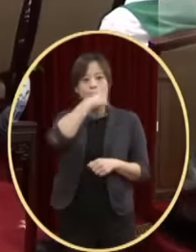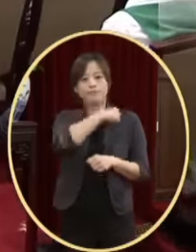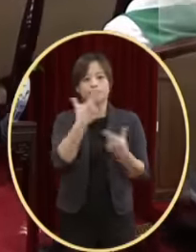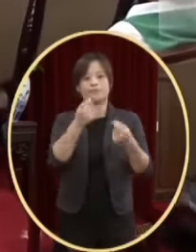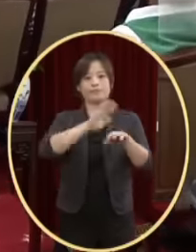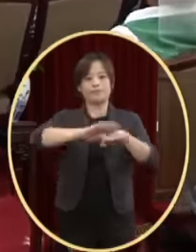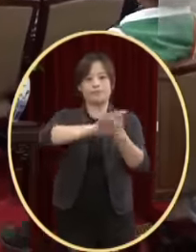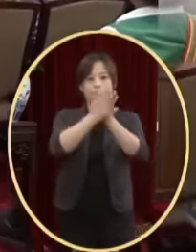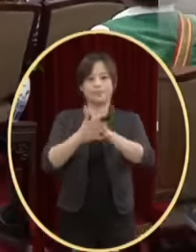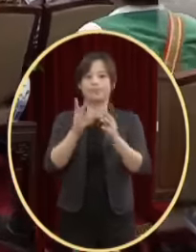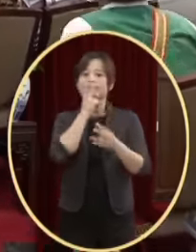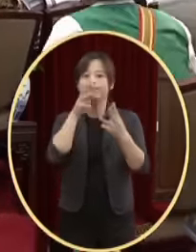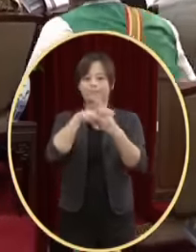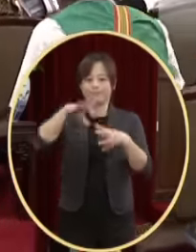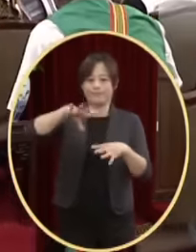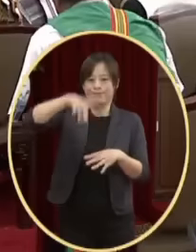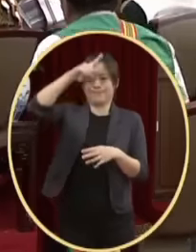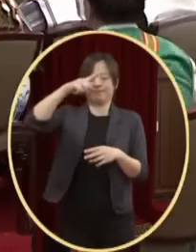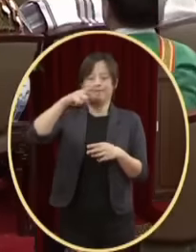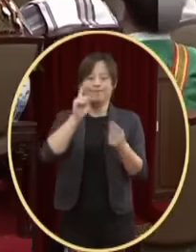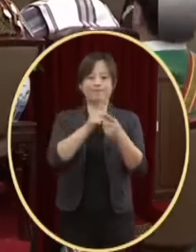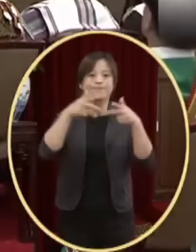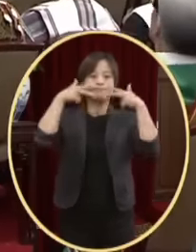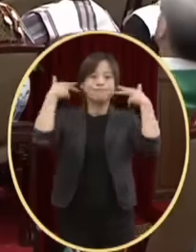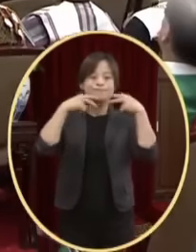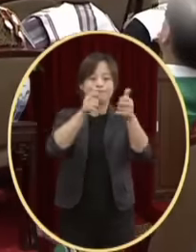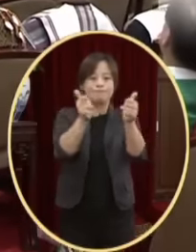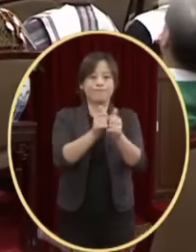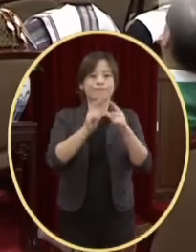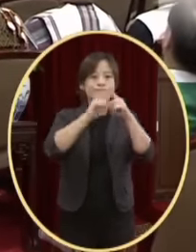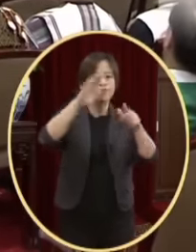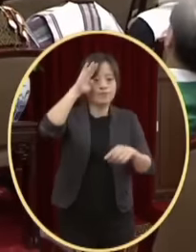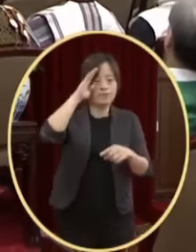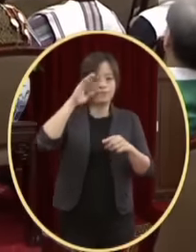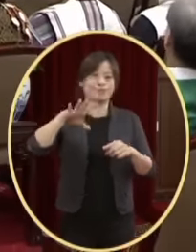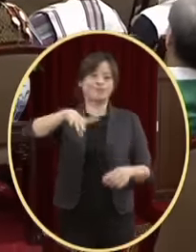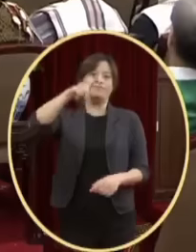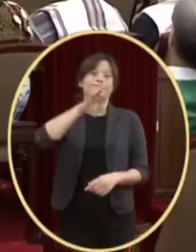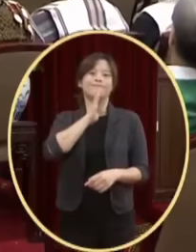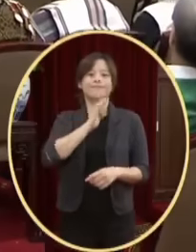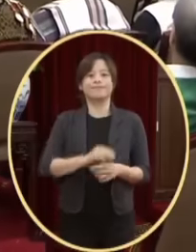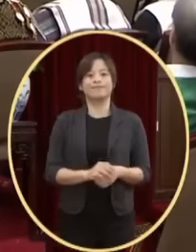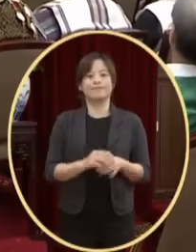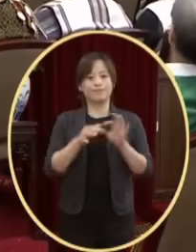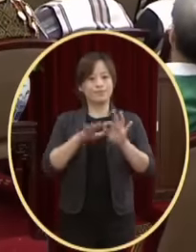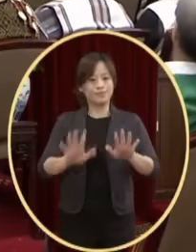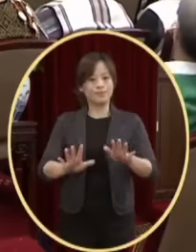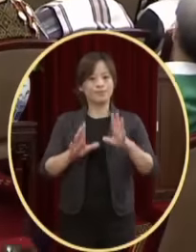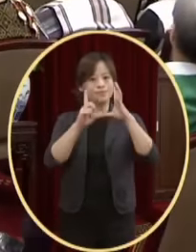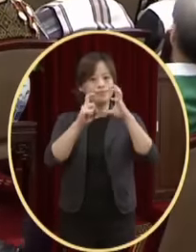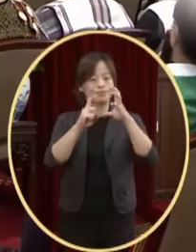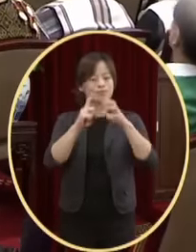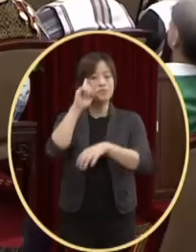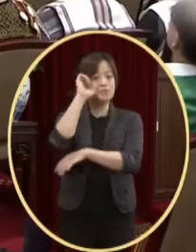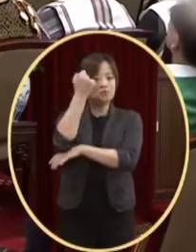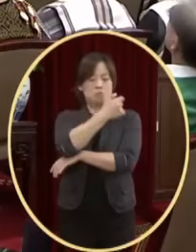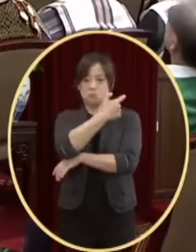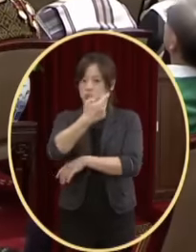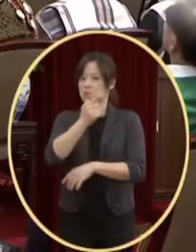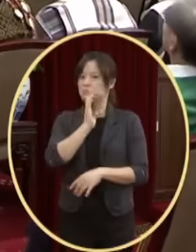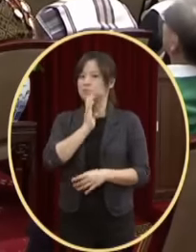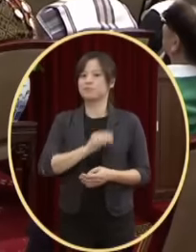将成为亚洲第一个向原住民族道歉的国家，因此今天典礼的意义非